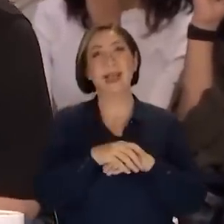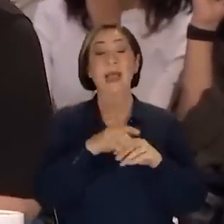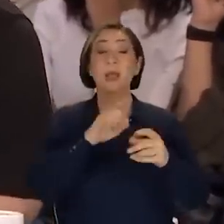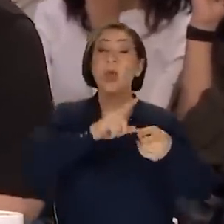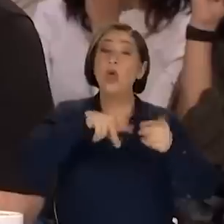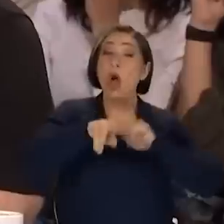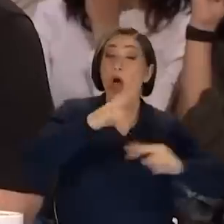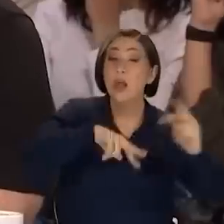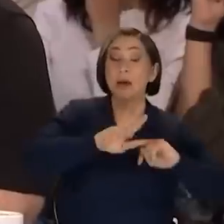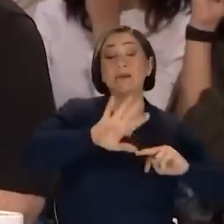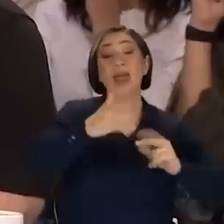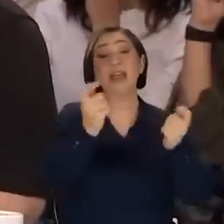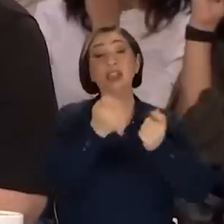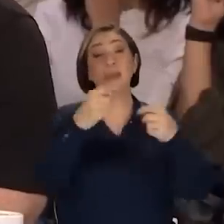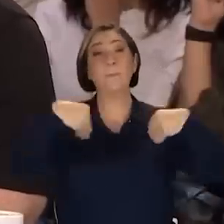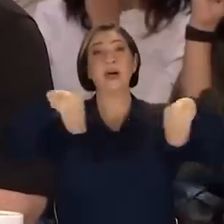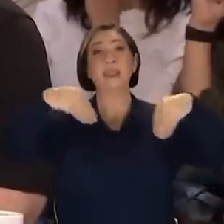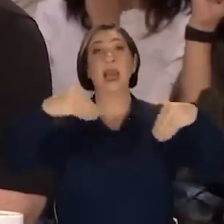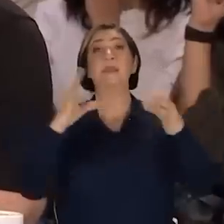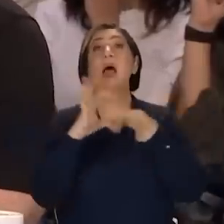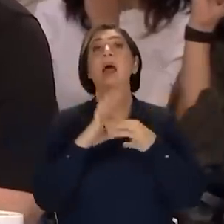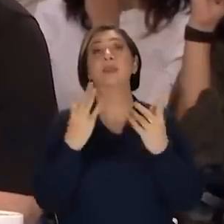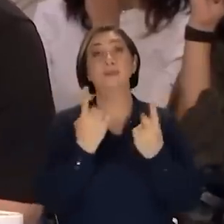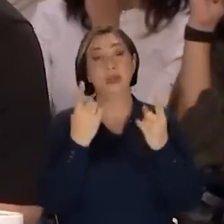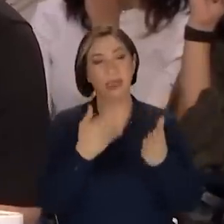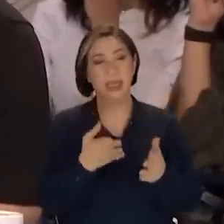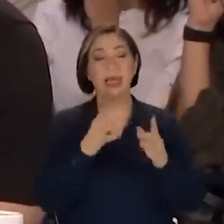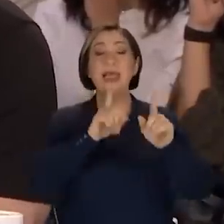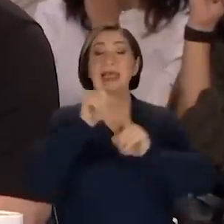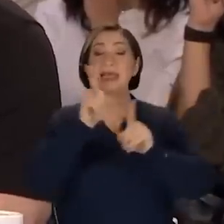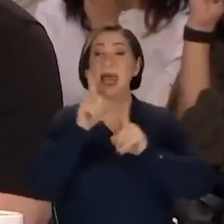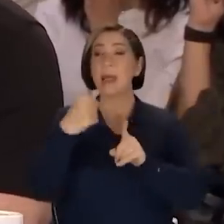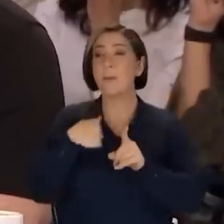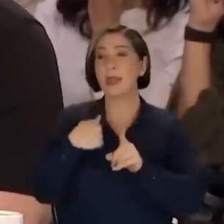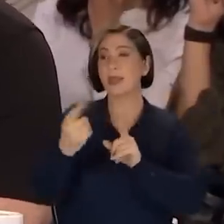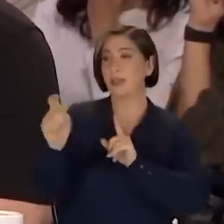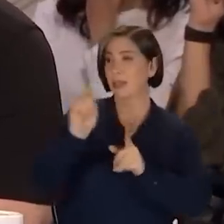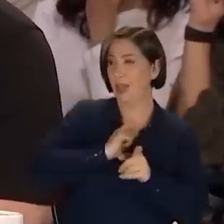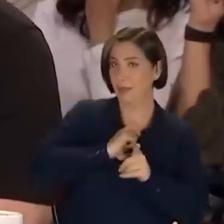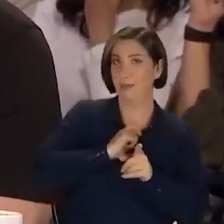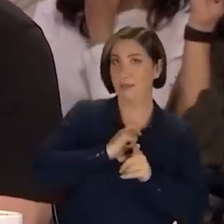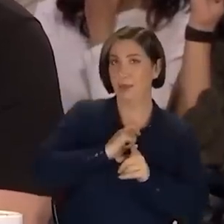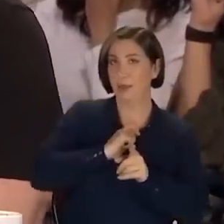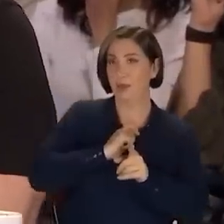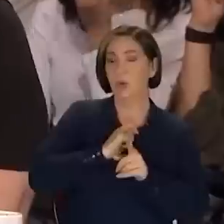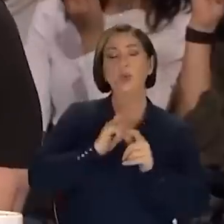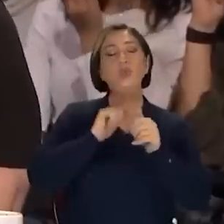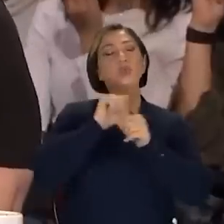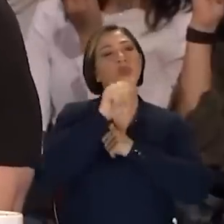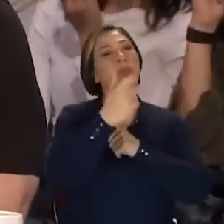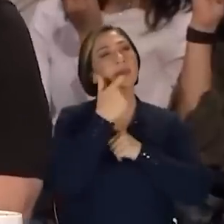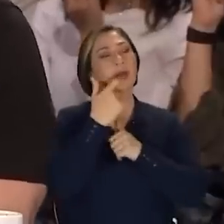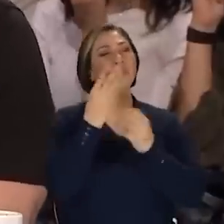yöntem ve işin pazarlaması ile alakalı bir şey dijital platform bana gelip teklifte bulunuyor uzun